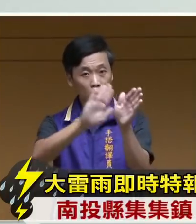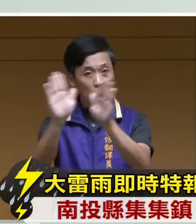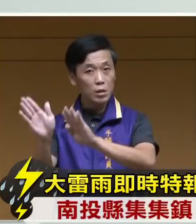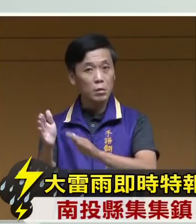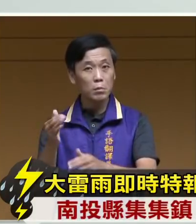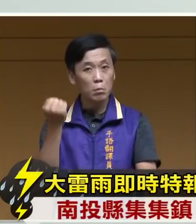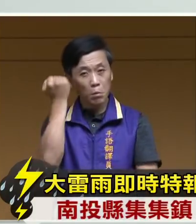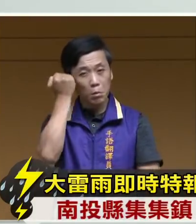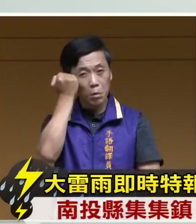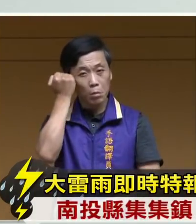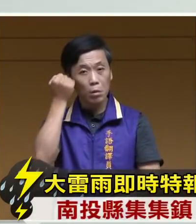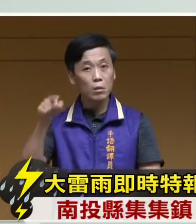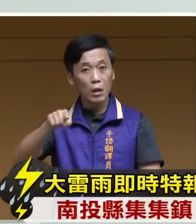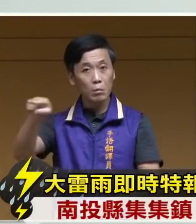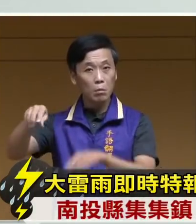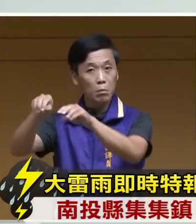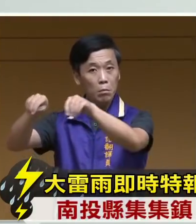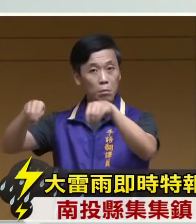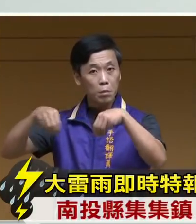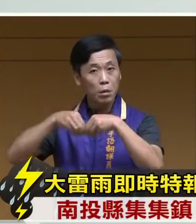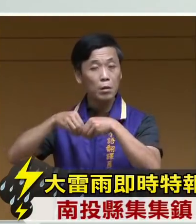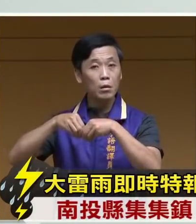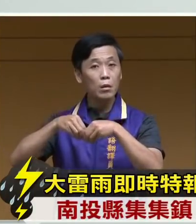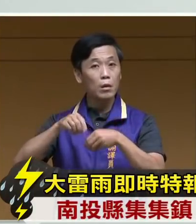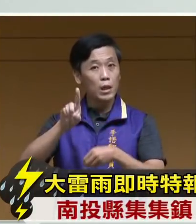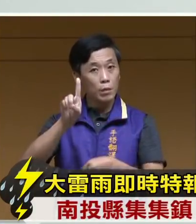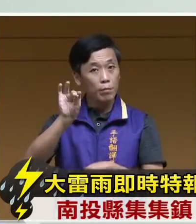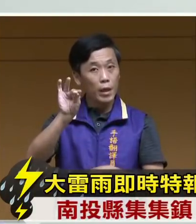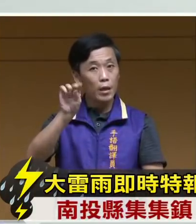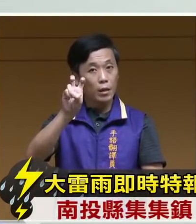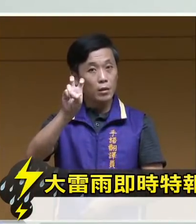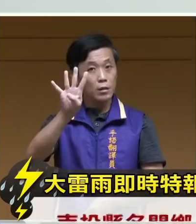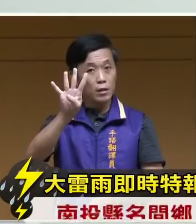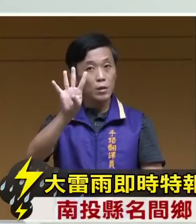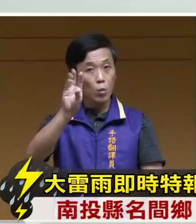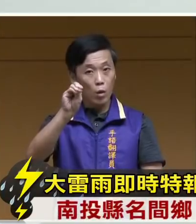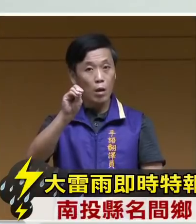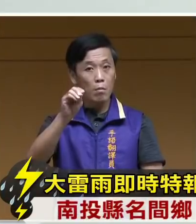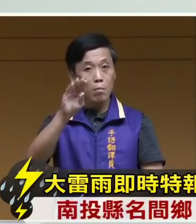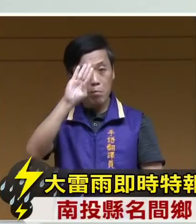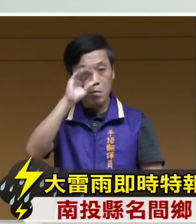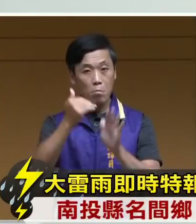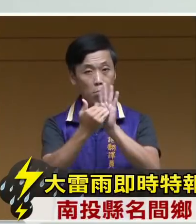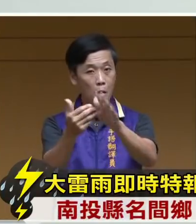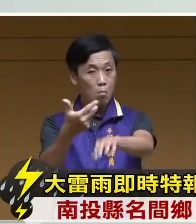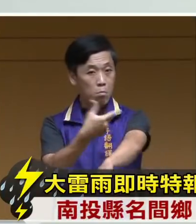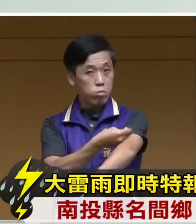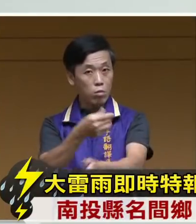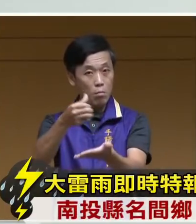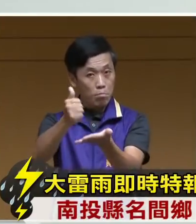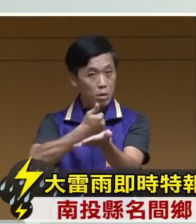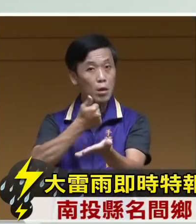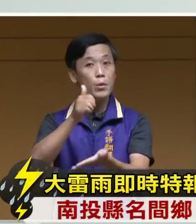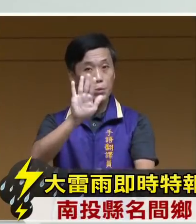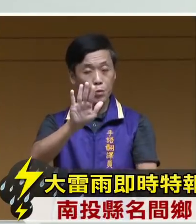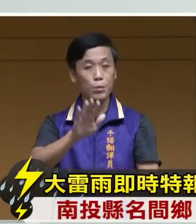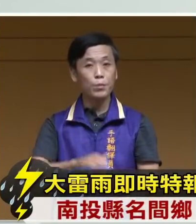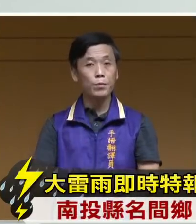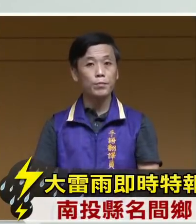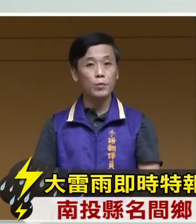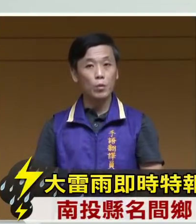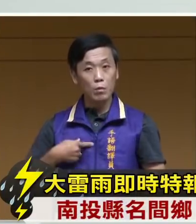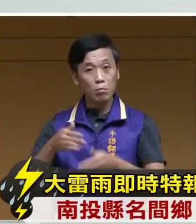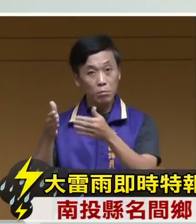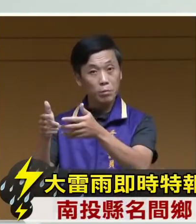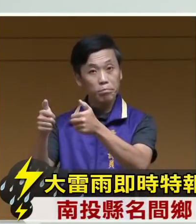来了124万的疫苗，那我们真的要非常感